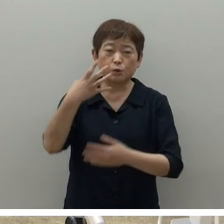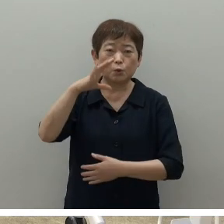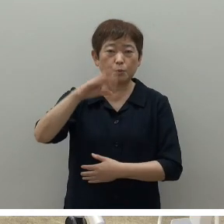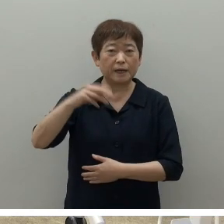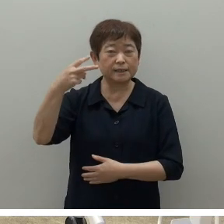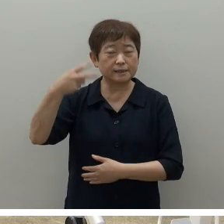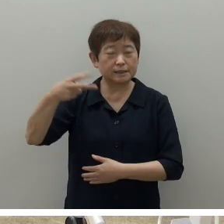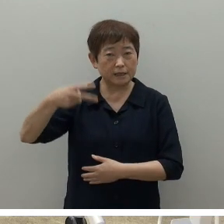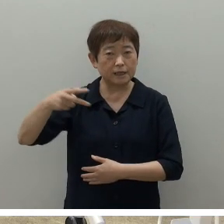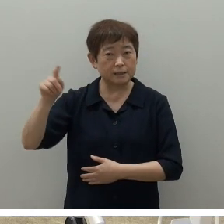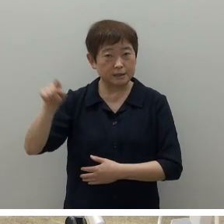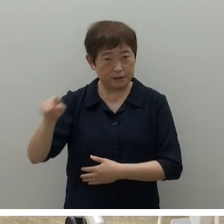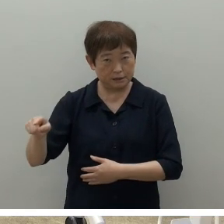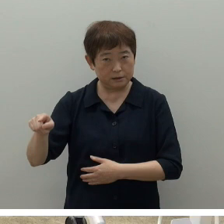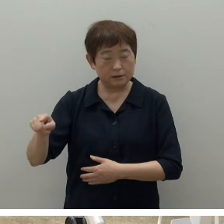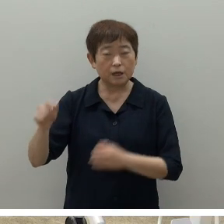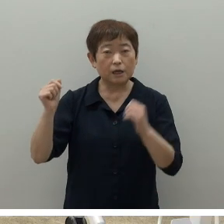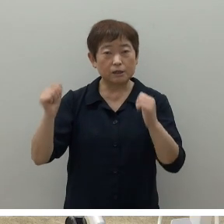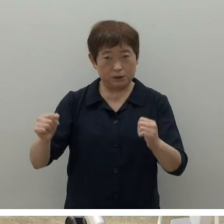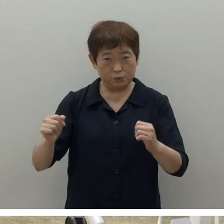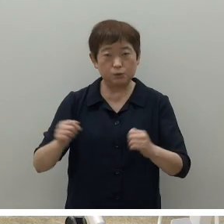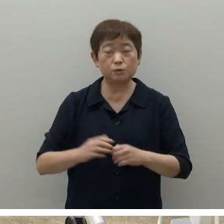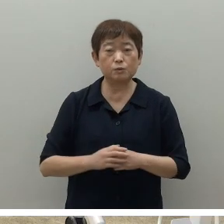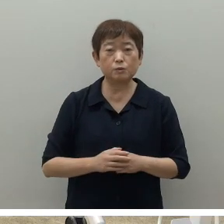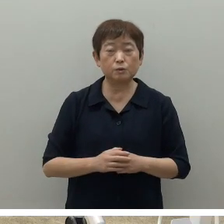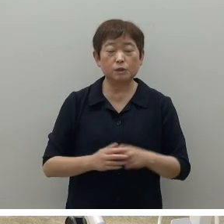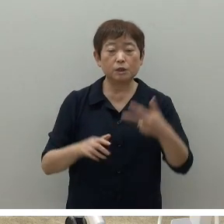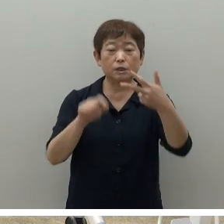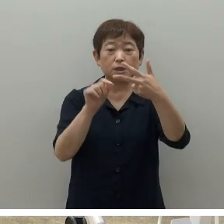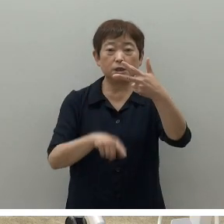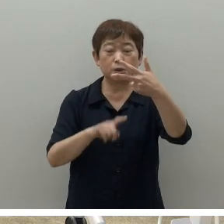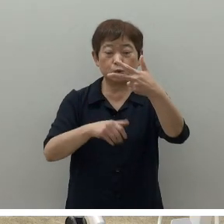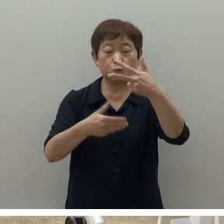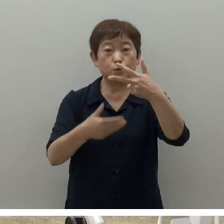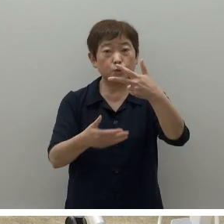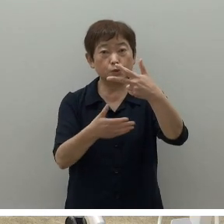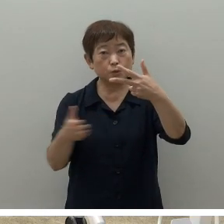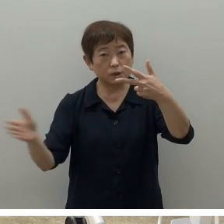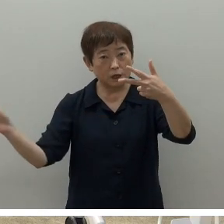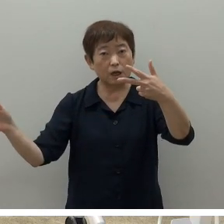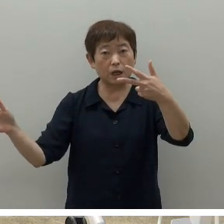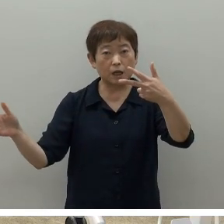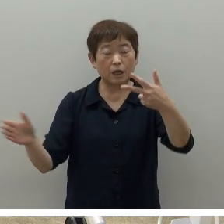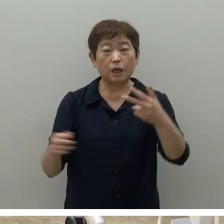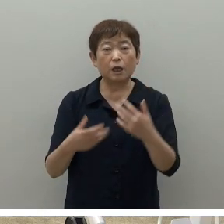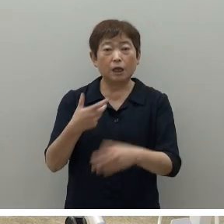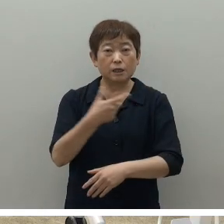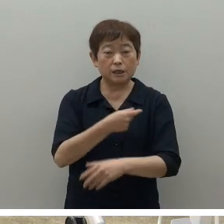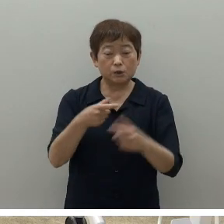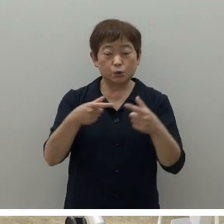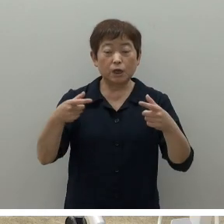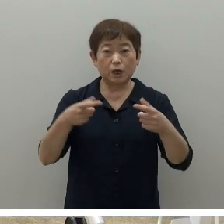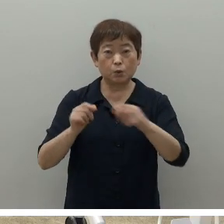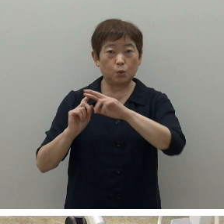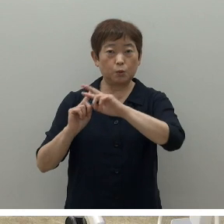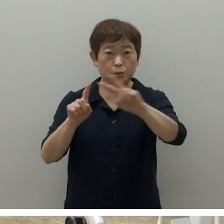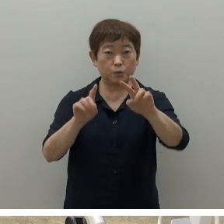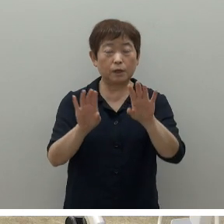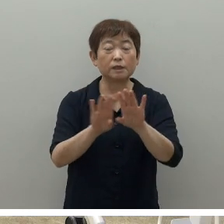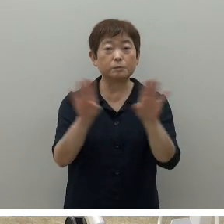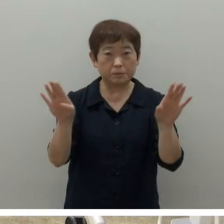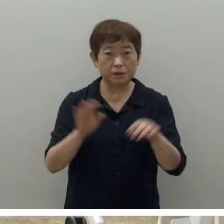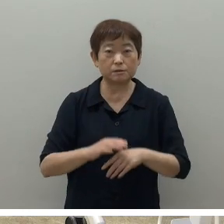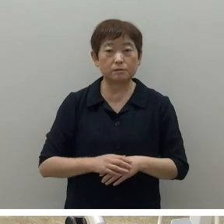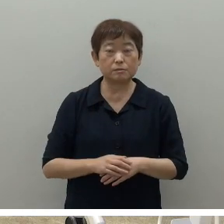約 4.2 万人今いらっしゃると想定しておりますが、7月19日の週から接種券をお届けす